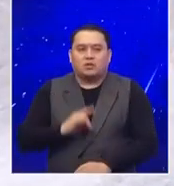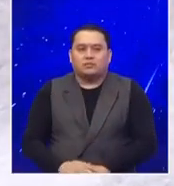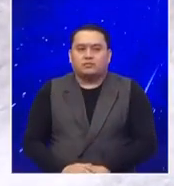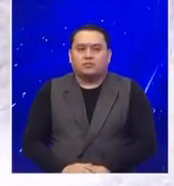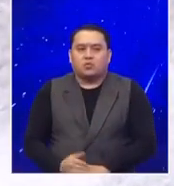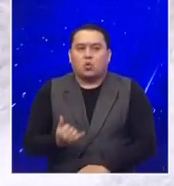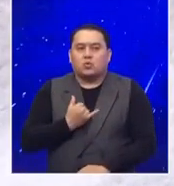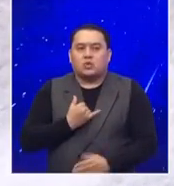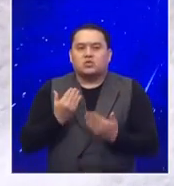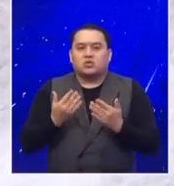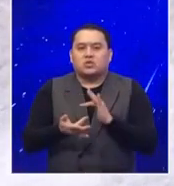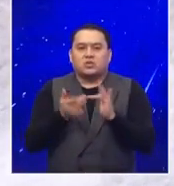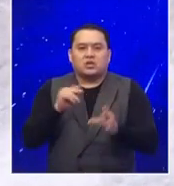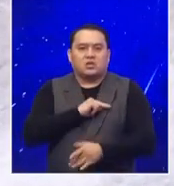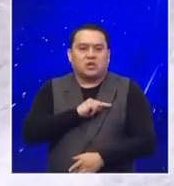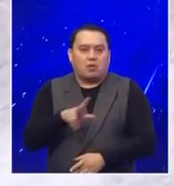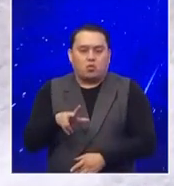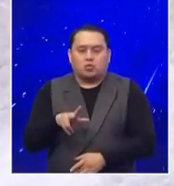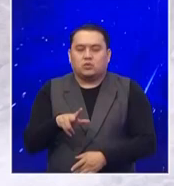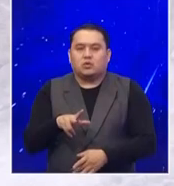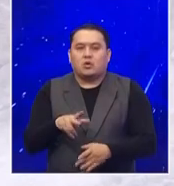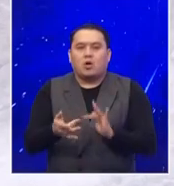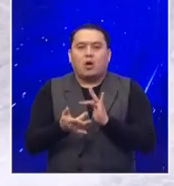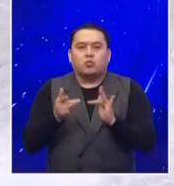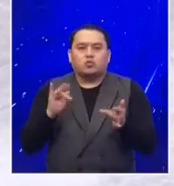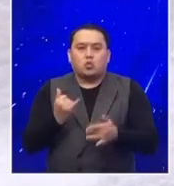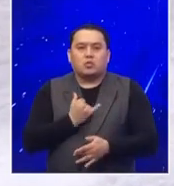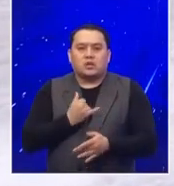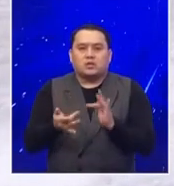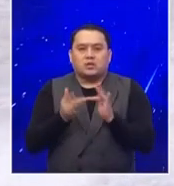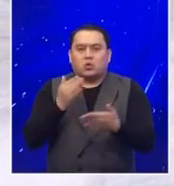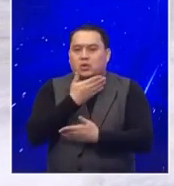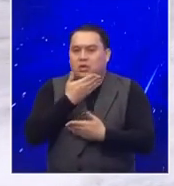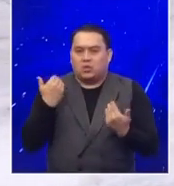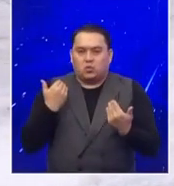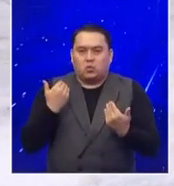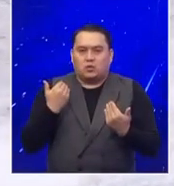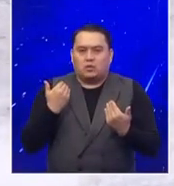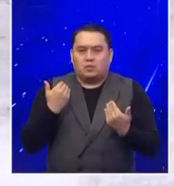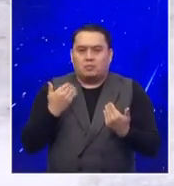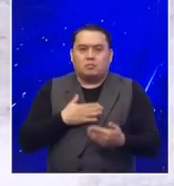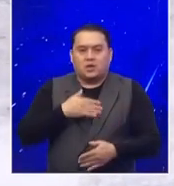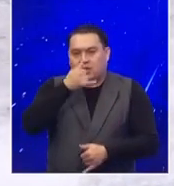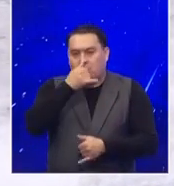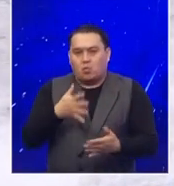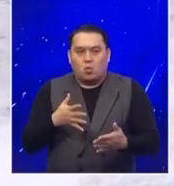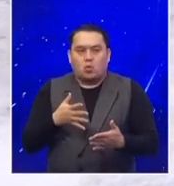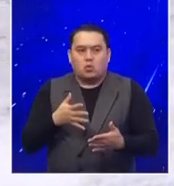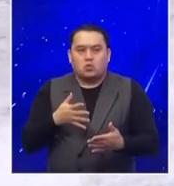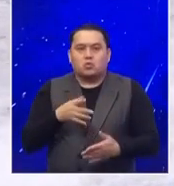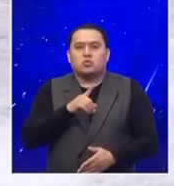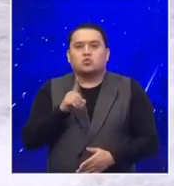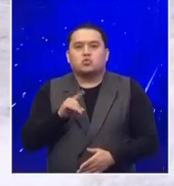сейчас не работает, самое необходимое. У нас вот онлайн-обучение, а у нас интернета нету. Вот мы не можем ни в Zoom